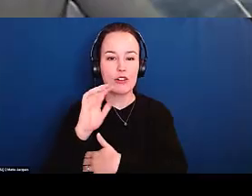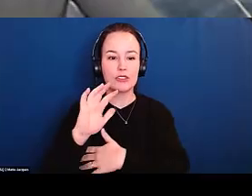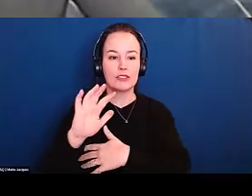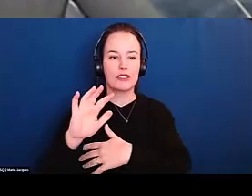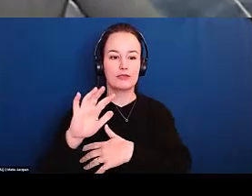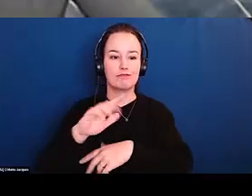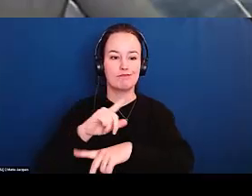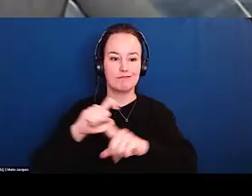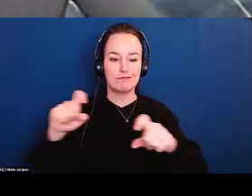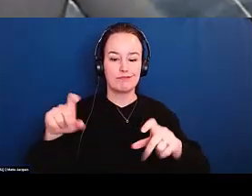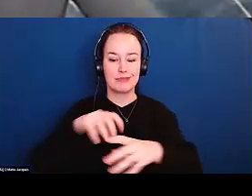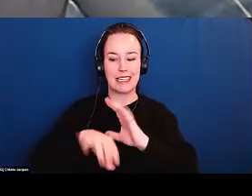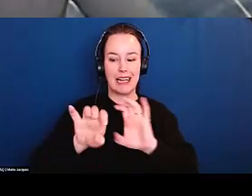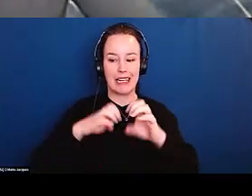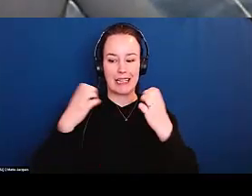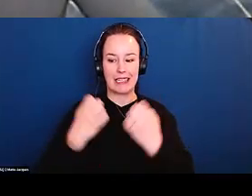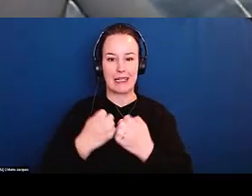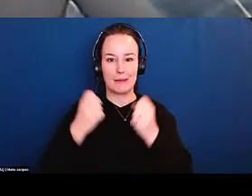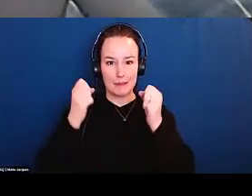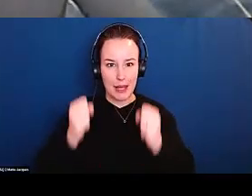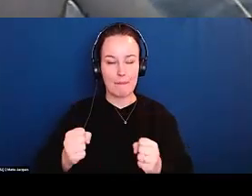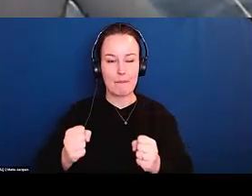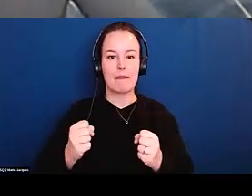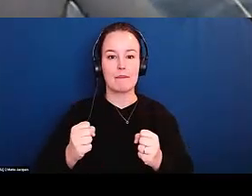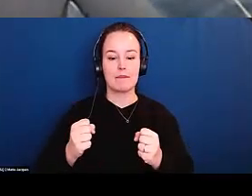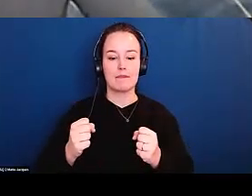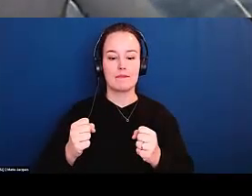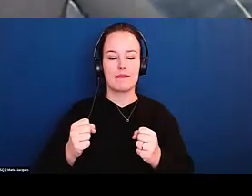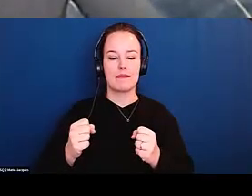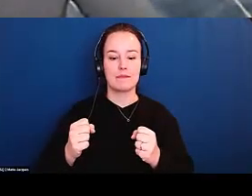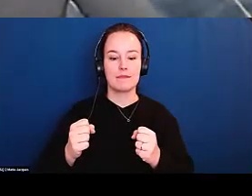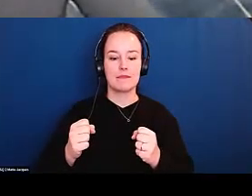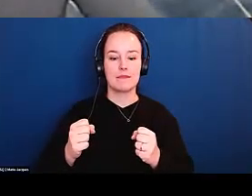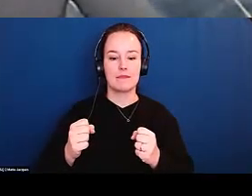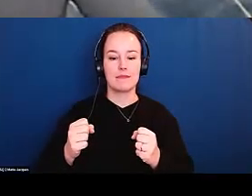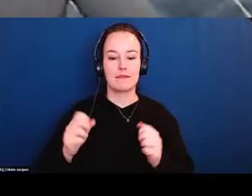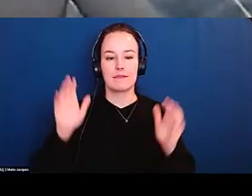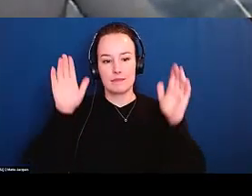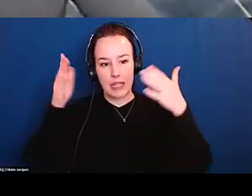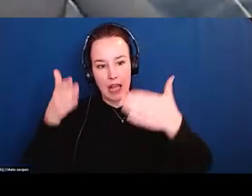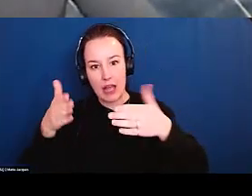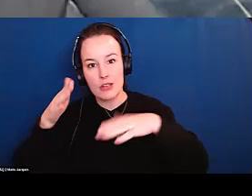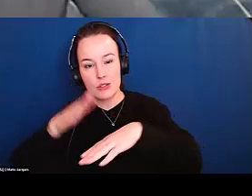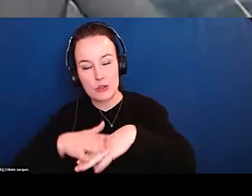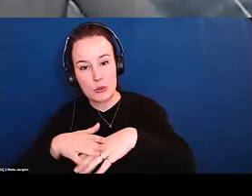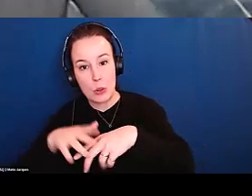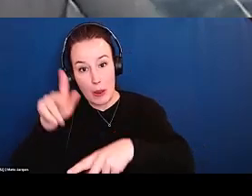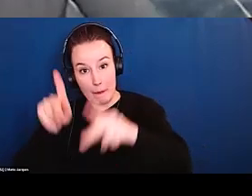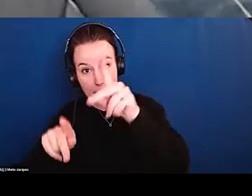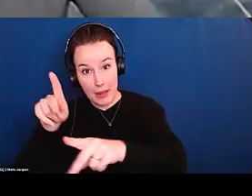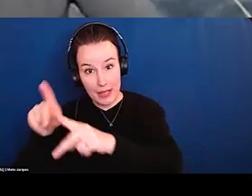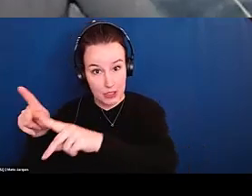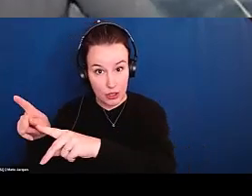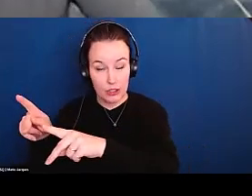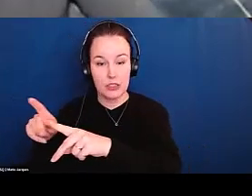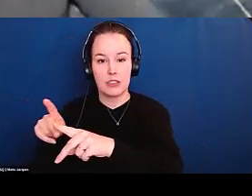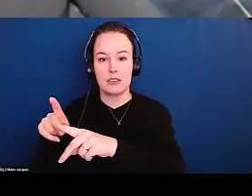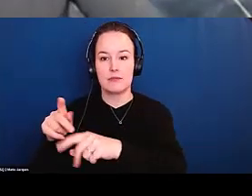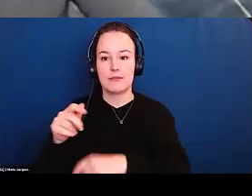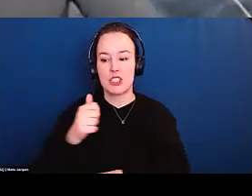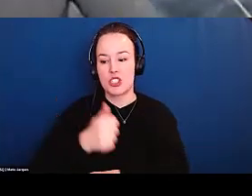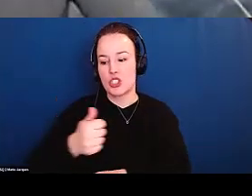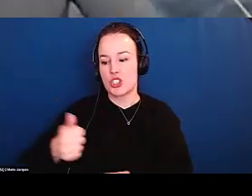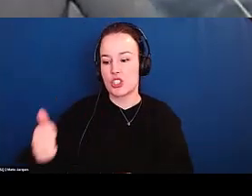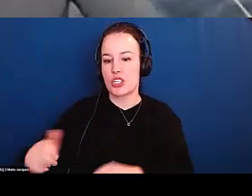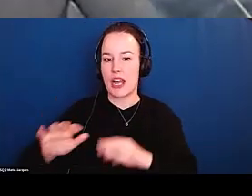vos forces au sein de cette équipe, c'est-à-dire avoir une approche plus focalisée sur l'individu et ce que nous pouvons chacun